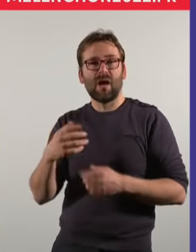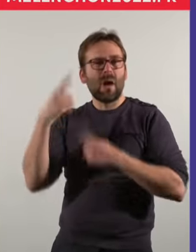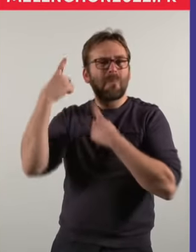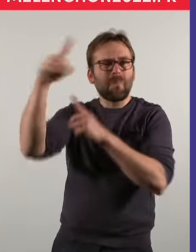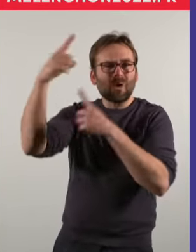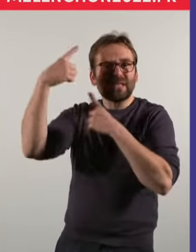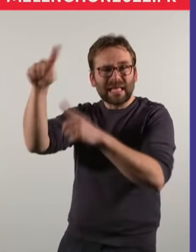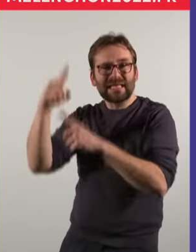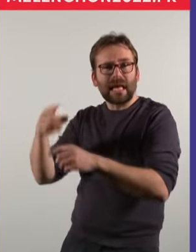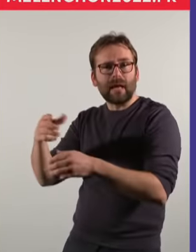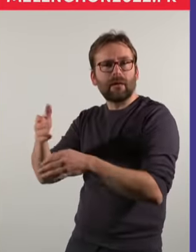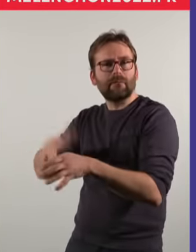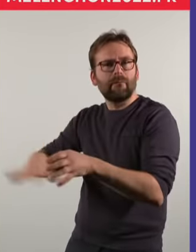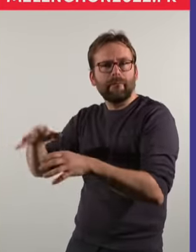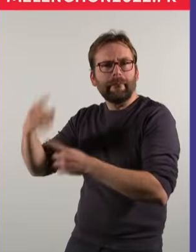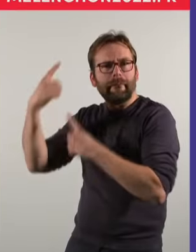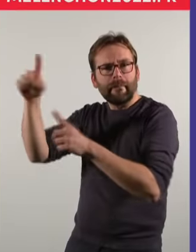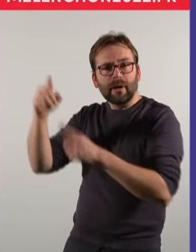qu'on leur a menti